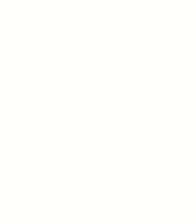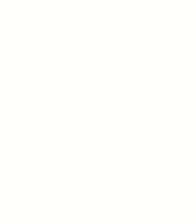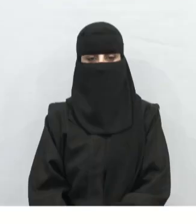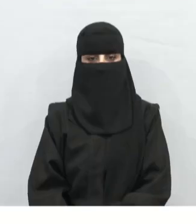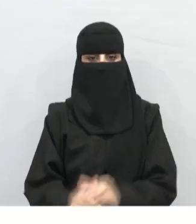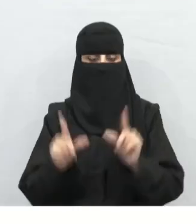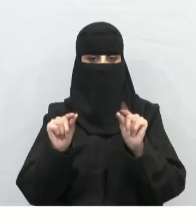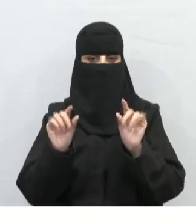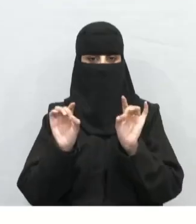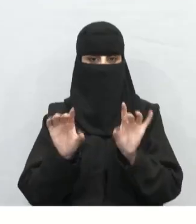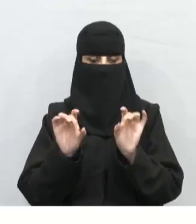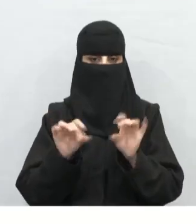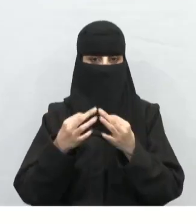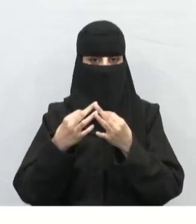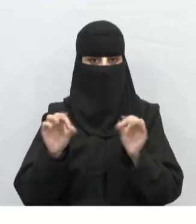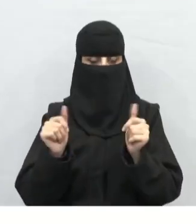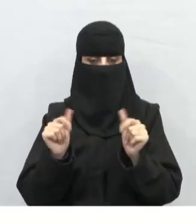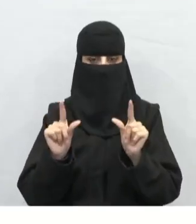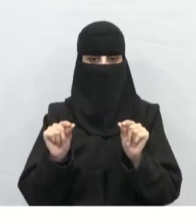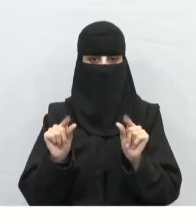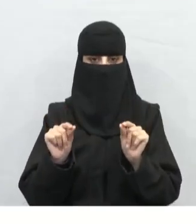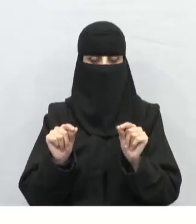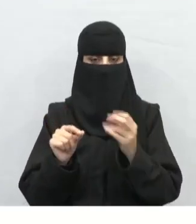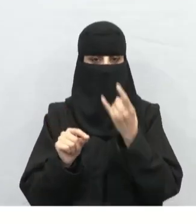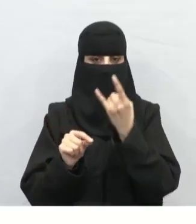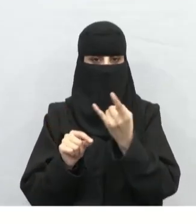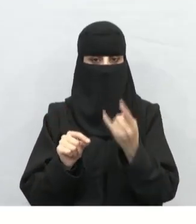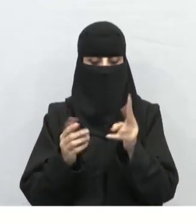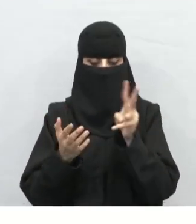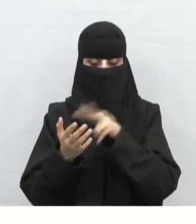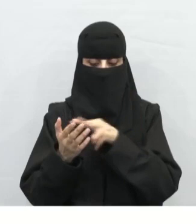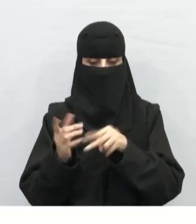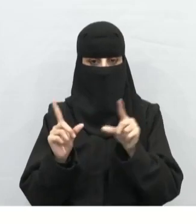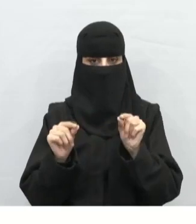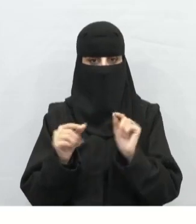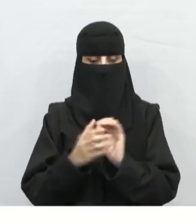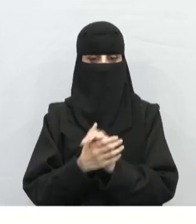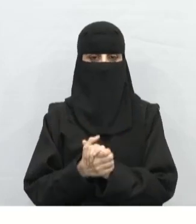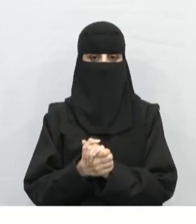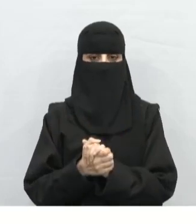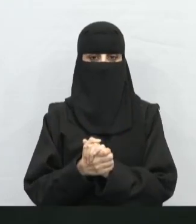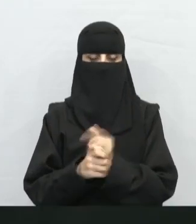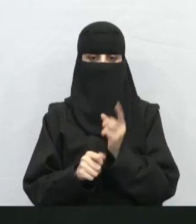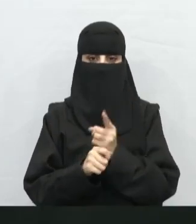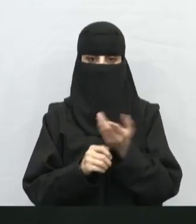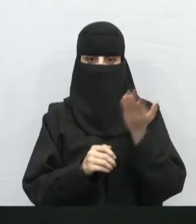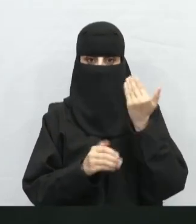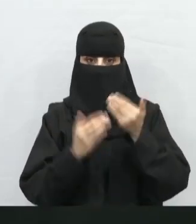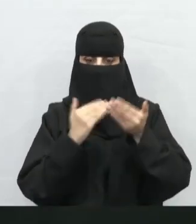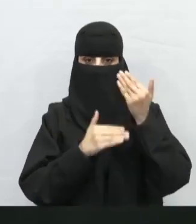احسنتم وبارك الله فيكم قراءه مميزه ذكرت لكم وقلت لكم